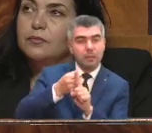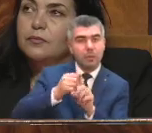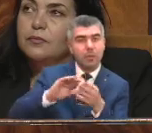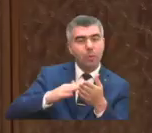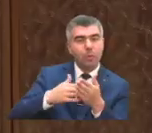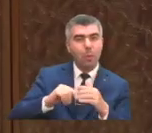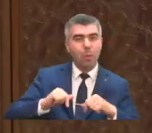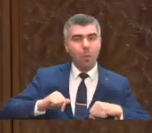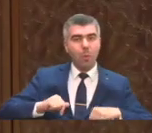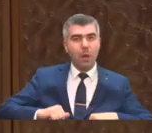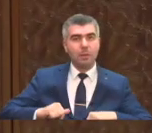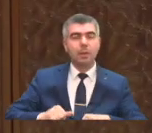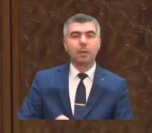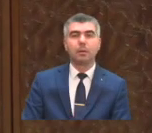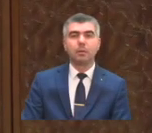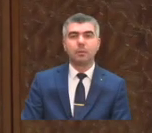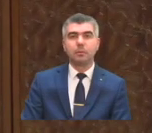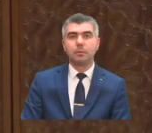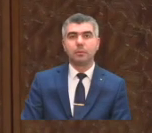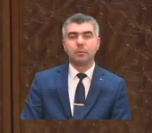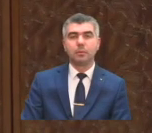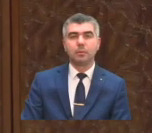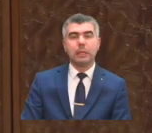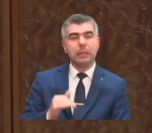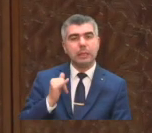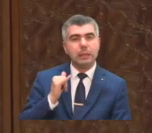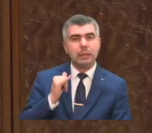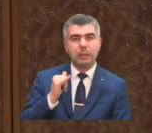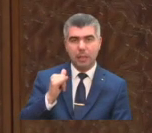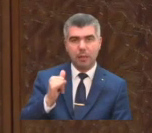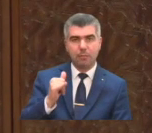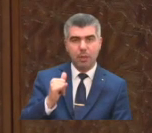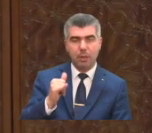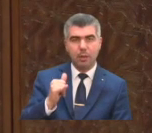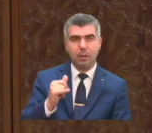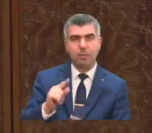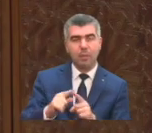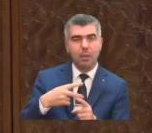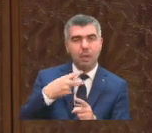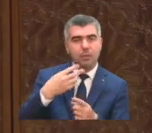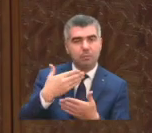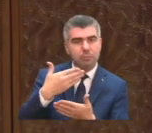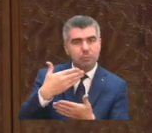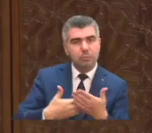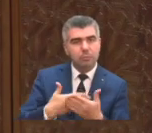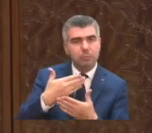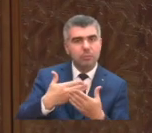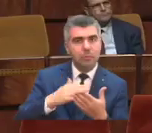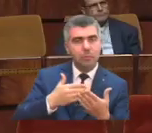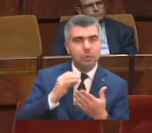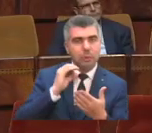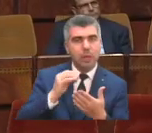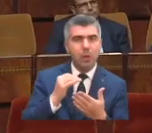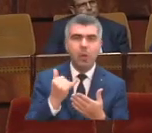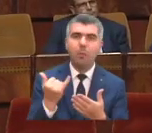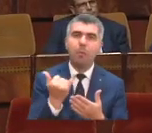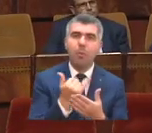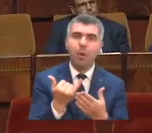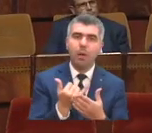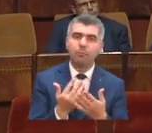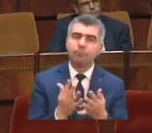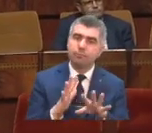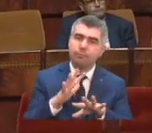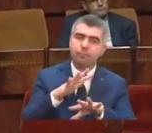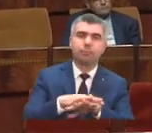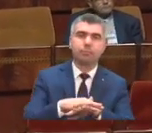الوزارة ديالكم وانتنا دائما في الخطب ديالك في الممارسة ديالك كتآمني بالالتقائية،